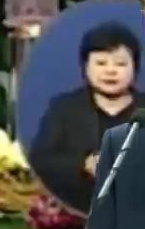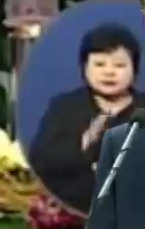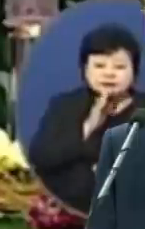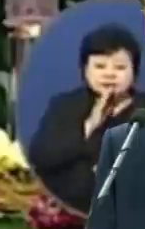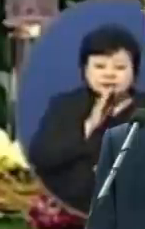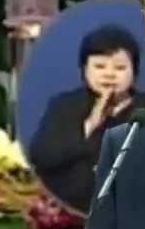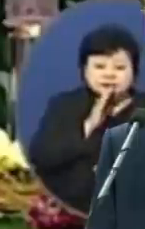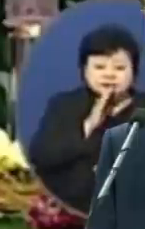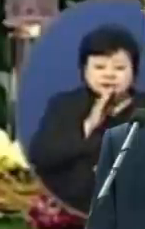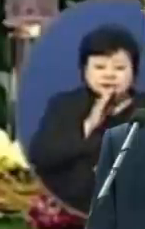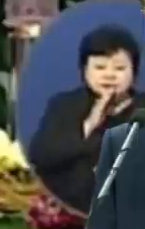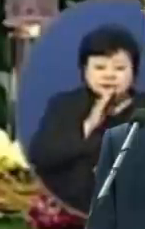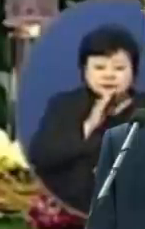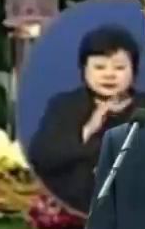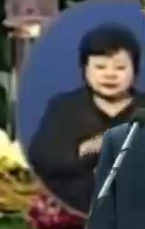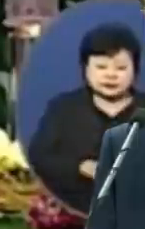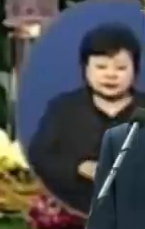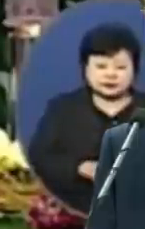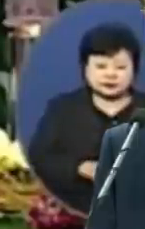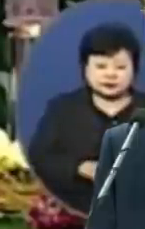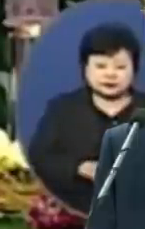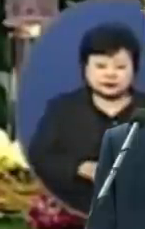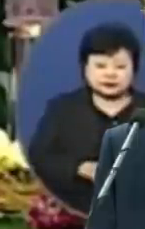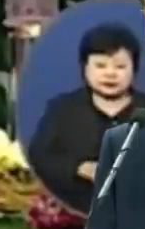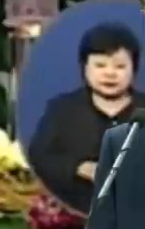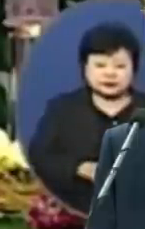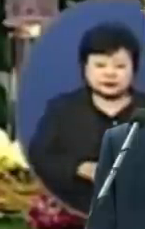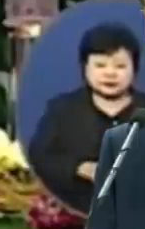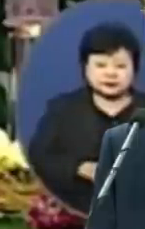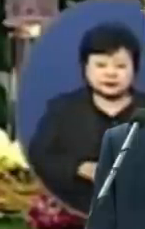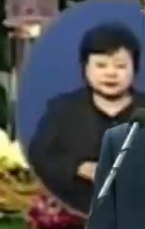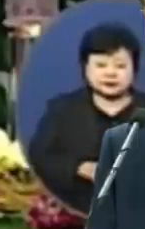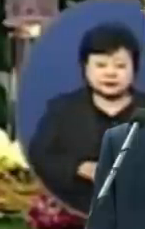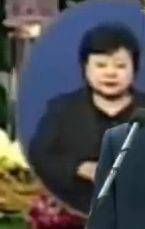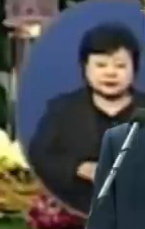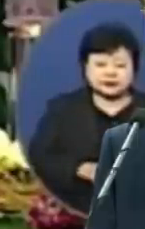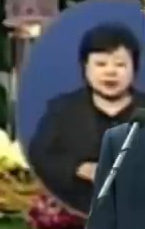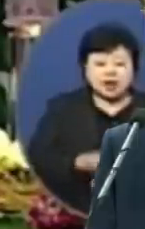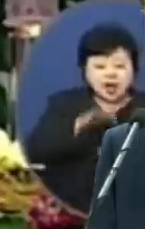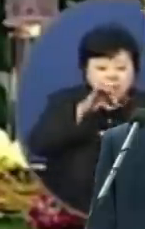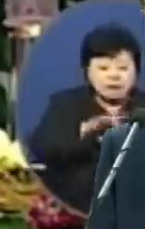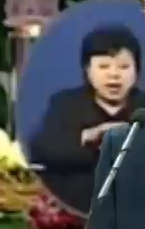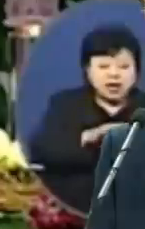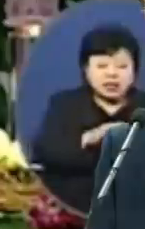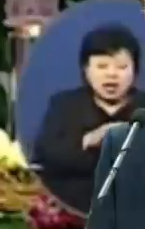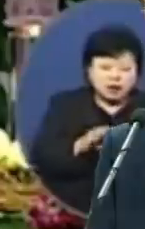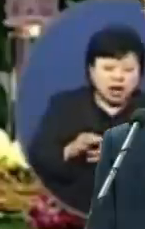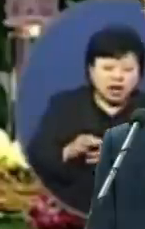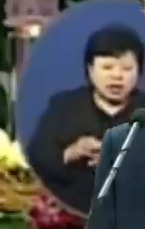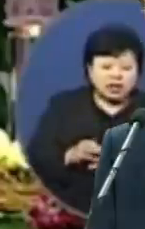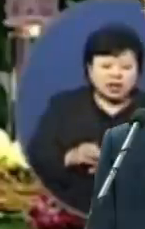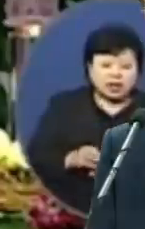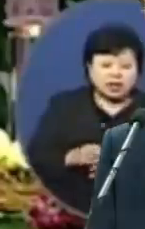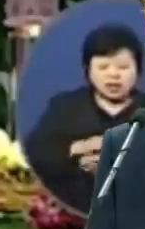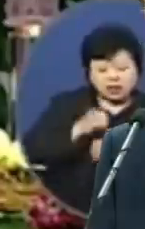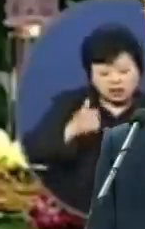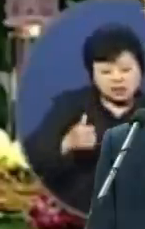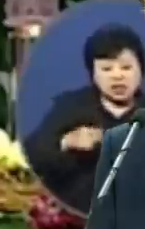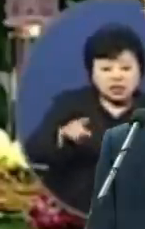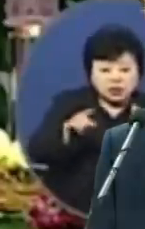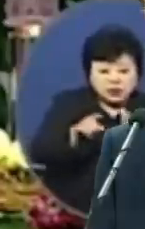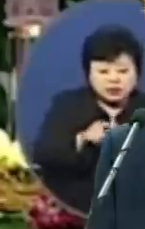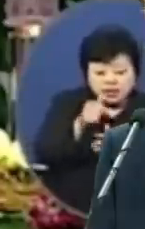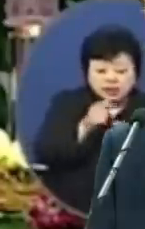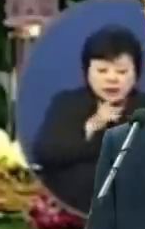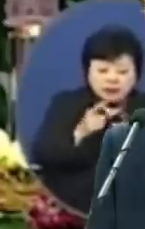반역하여 자기와 손잡아라는 탐욕을 미끼로 사용하는데 우리는 마귀의 간계를 능히 대적하기 위하여 성령의 검, 곧